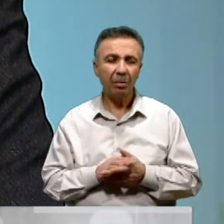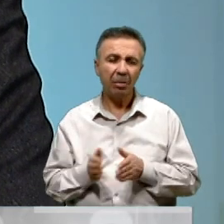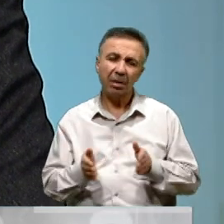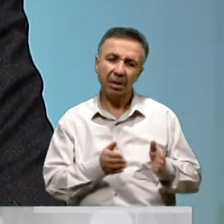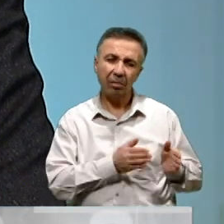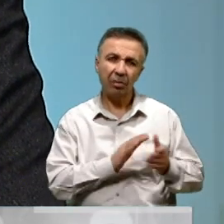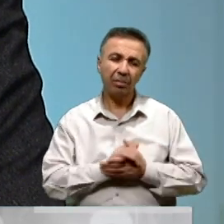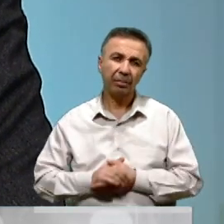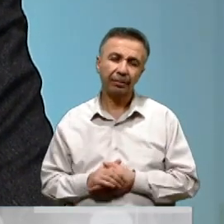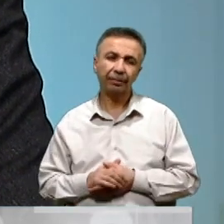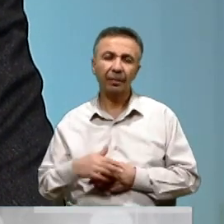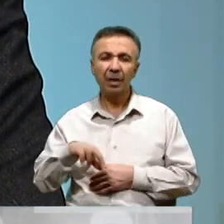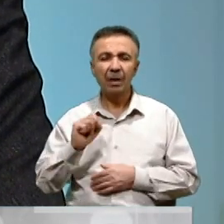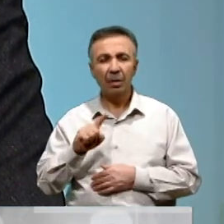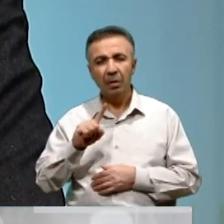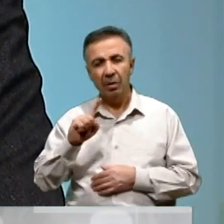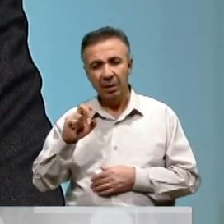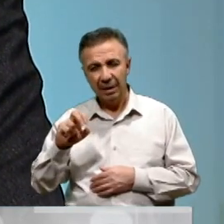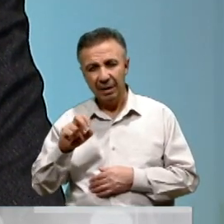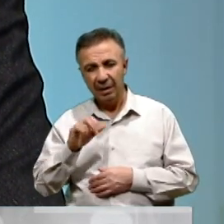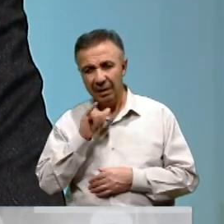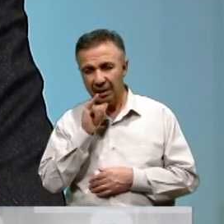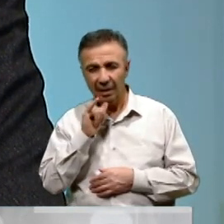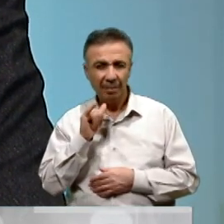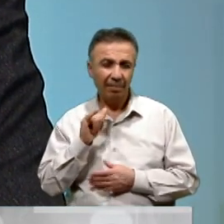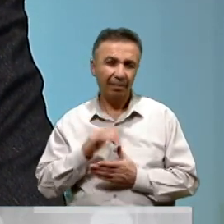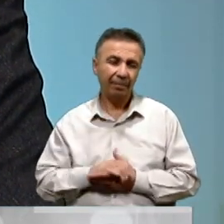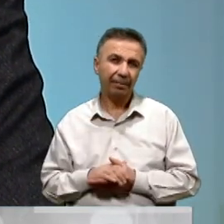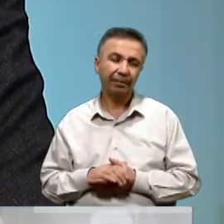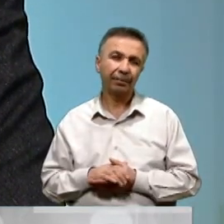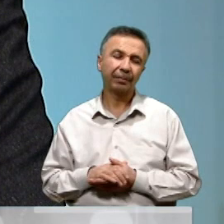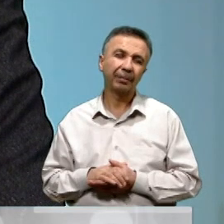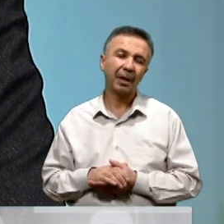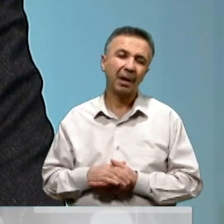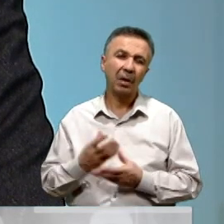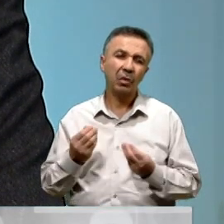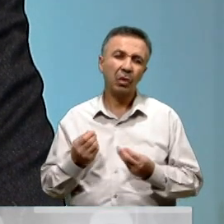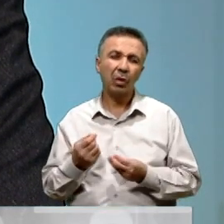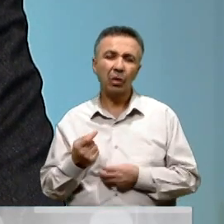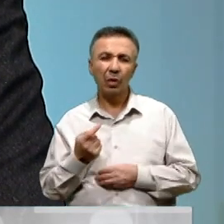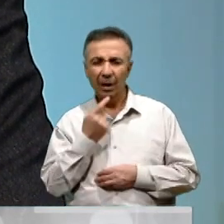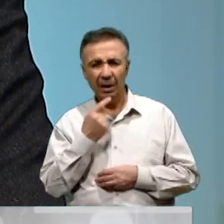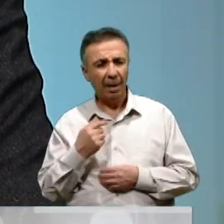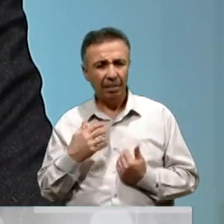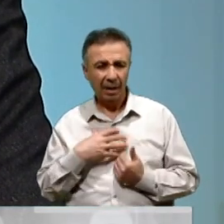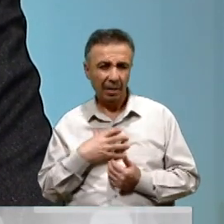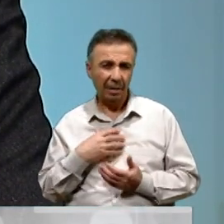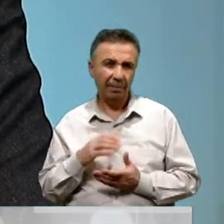duruyor. Yani 80 gram altın da üzerinde değeri, hatta üzerinden de çok senelerdir de elinde.